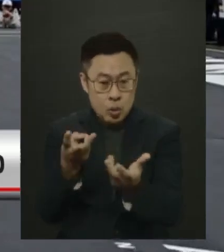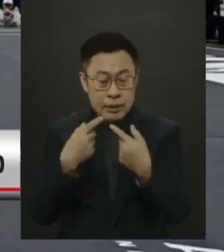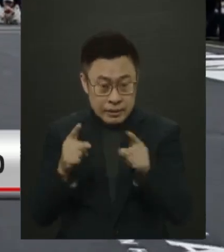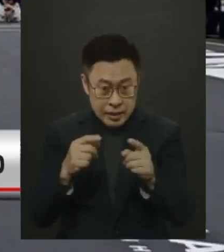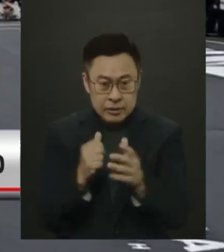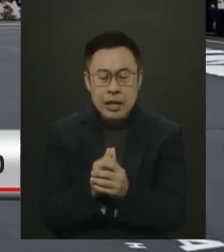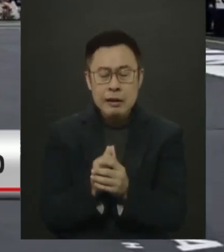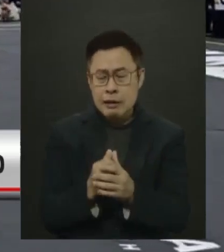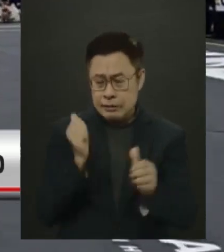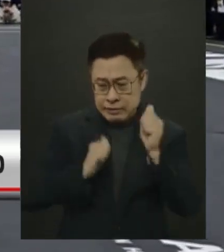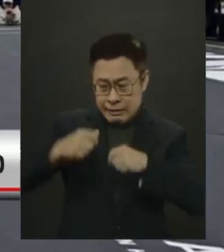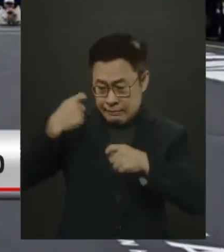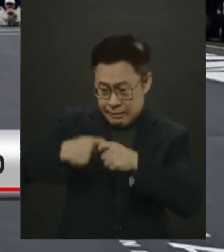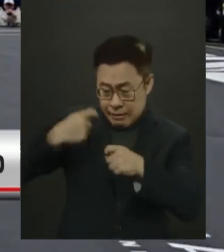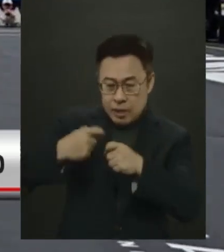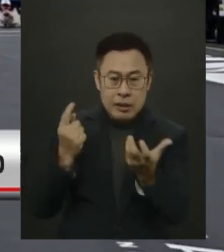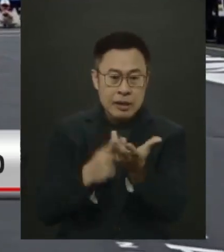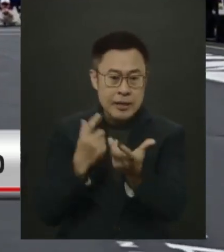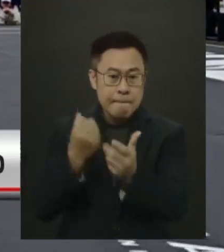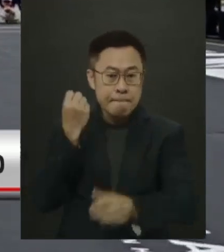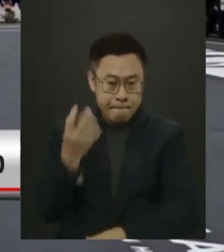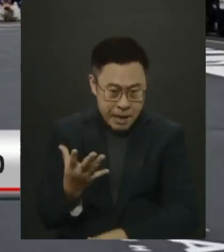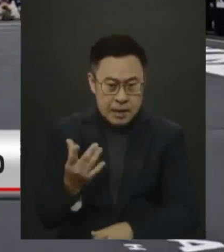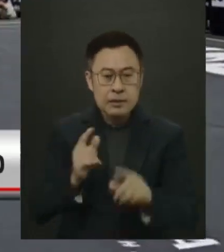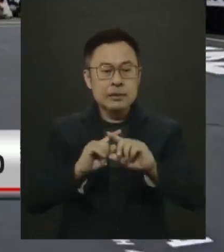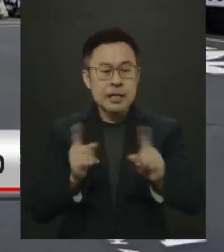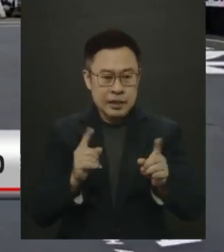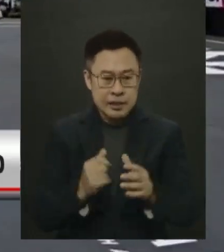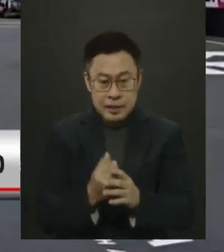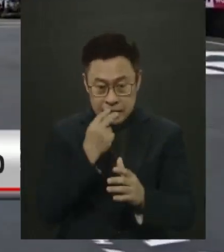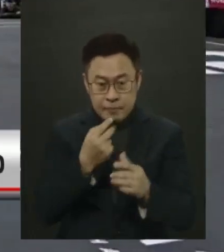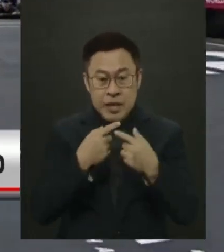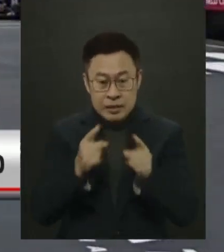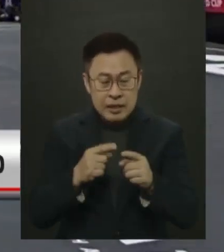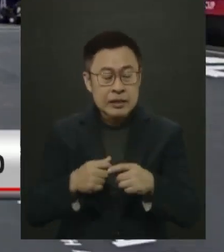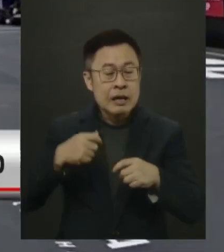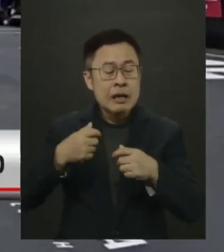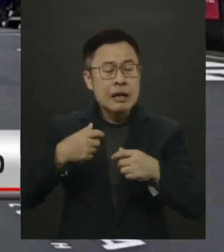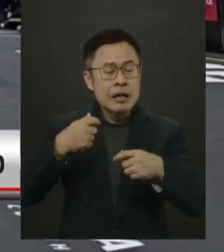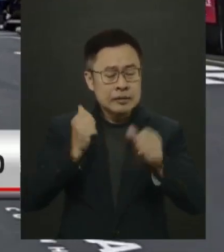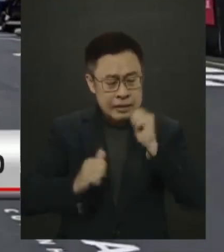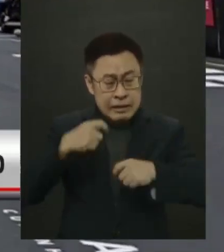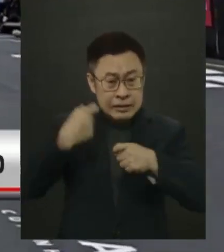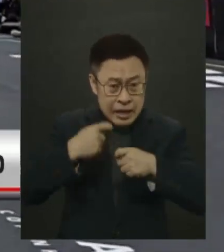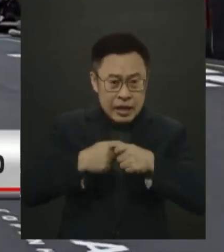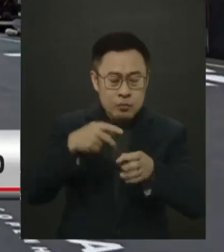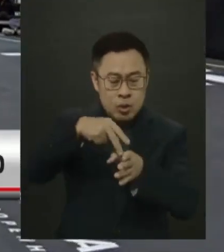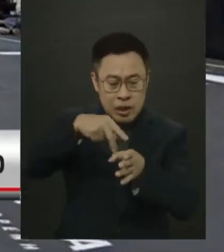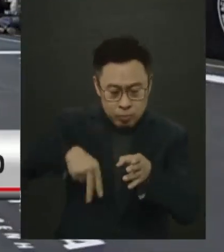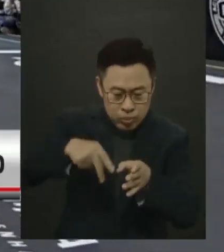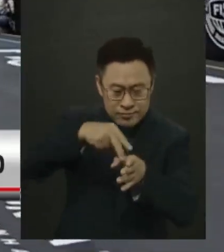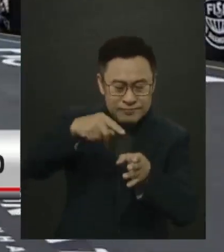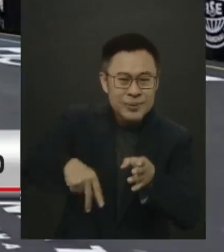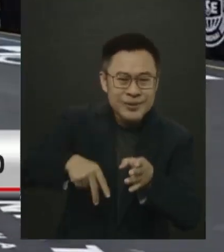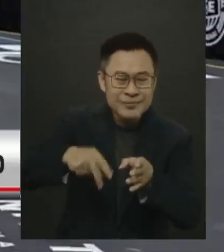ได้แต่คะแนนก็จะน้อยแต่ถ้าเล่นท่ายากยากหน่อยเนี่ยแล้วถ้าเท้าตกพื้นก็โดนปรับคะแนน ค ่ะดังนั้นเนี่ยก็อยู่ที่นัก